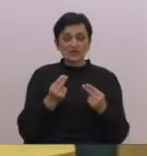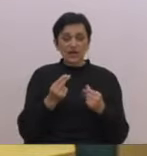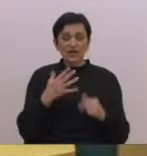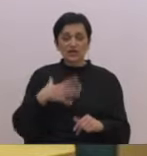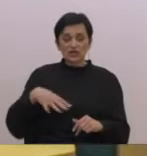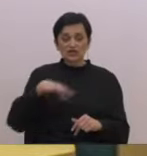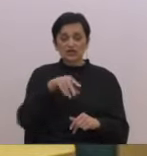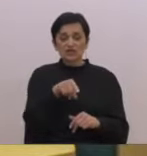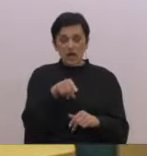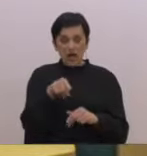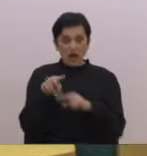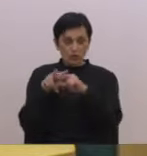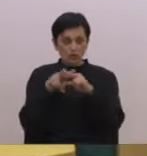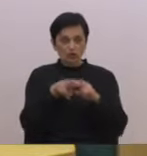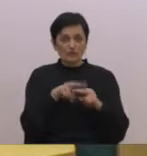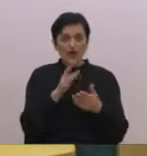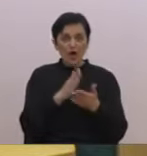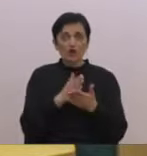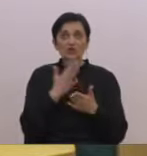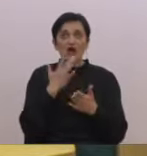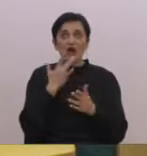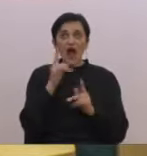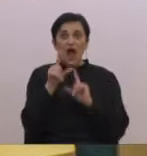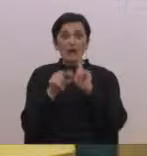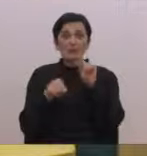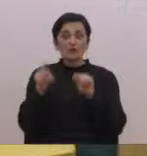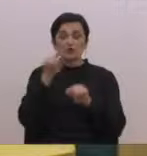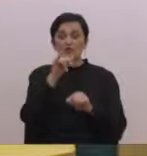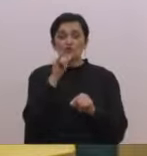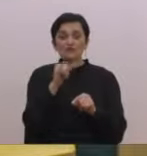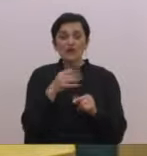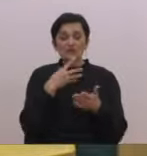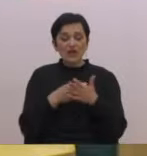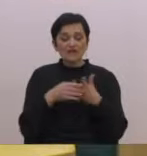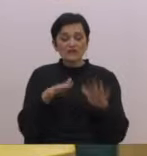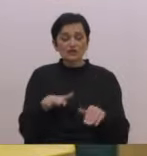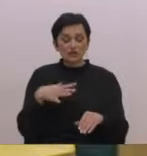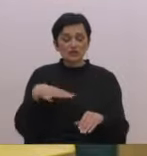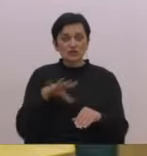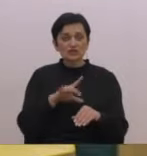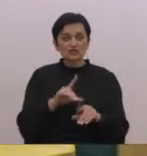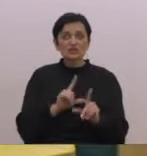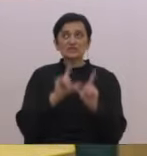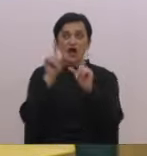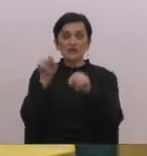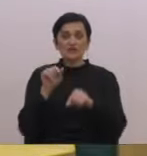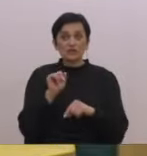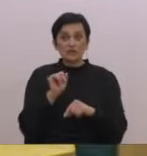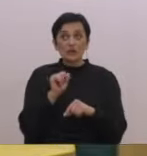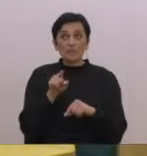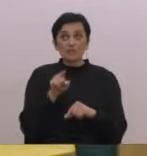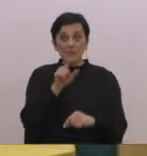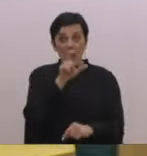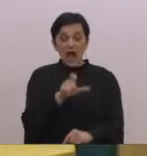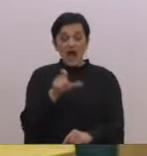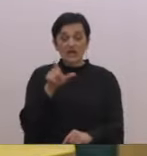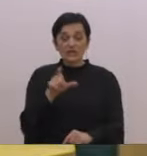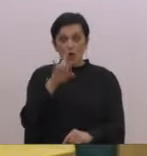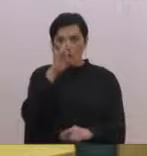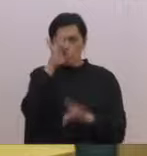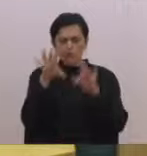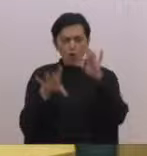sakartveloshi, shemodis, mai im emigrantebi, da, romelmas, veripova, tavis adgili, kvekhaneshdets, avida kvekhnidan. Khoda, am adamienebs, eha,